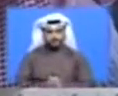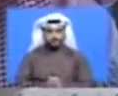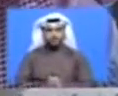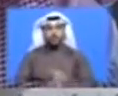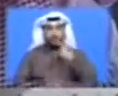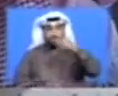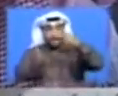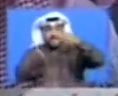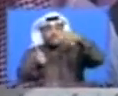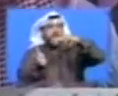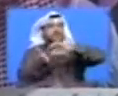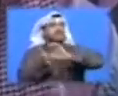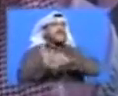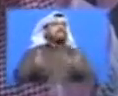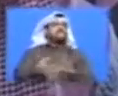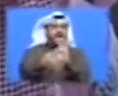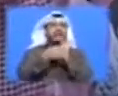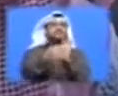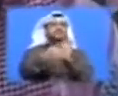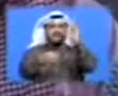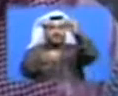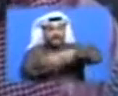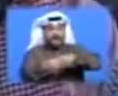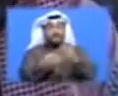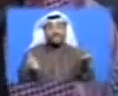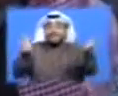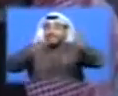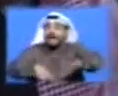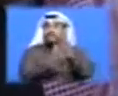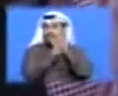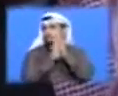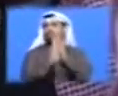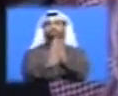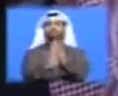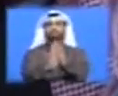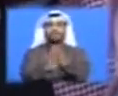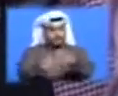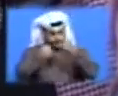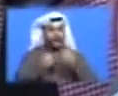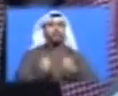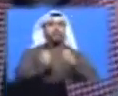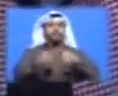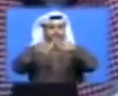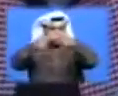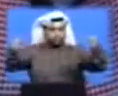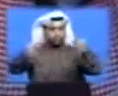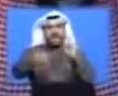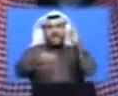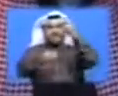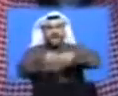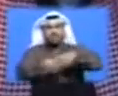وما في شك أن هذه الاتفاقية تعزز من أمن المنطقة وتعزز من تعاوننا